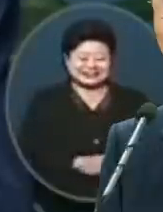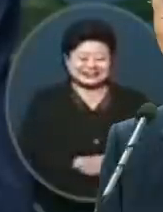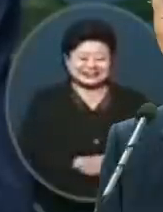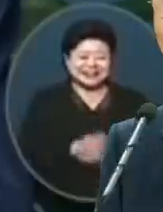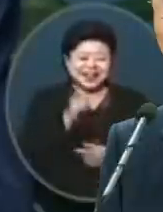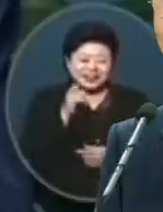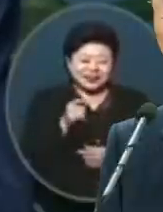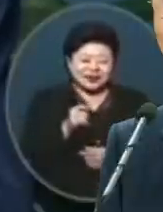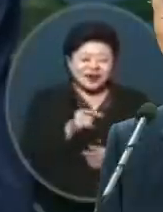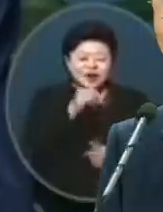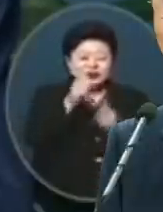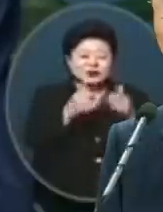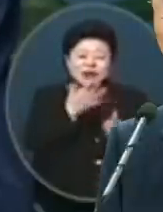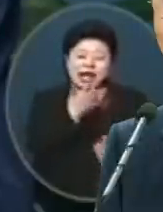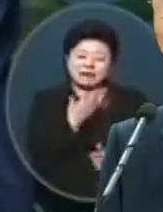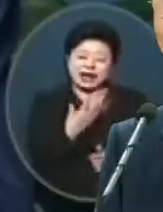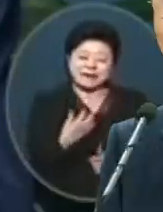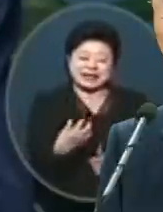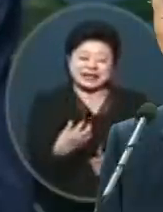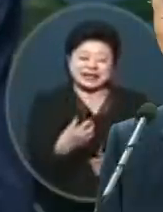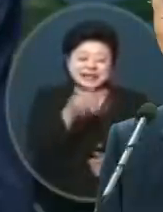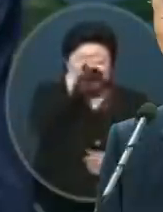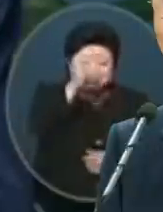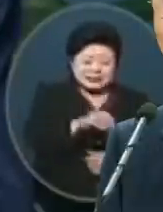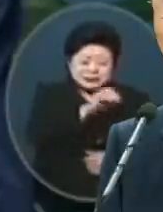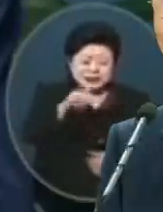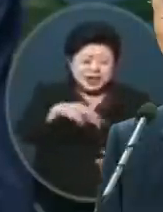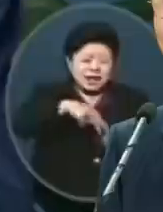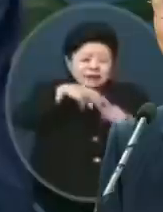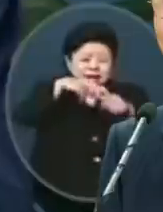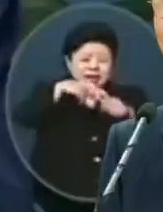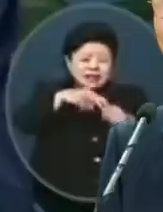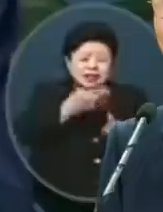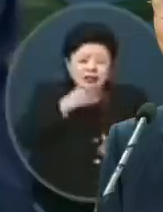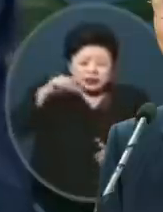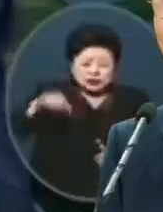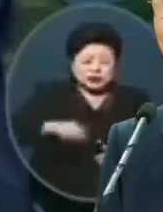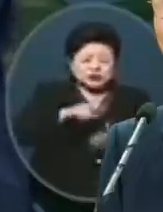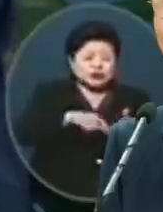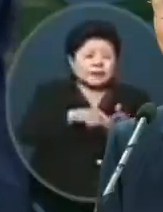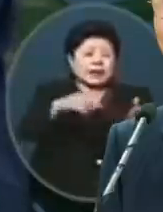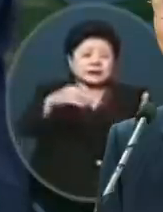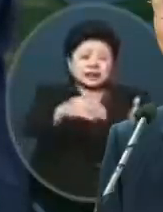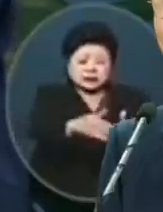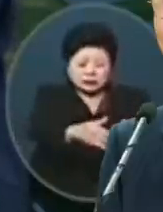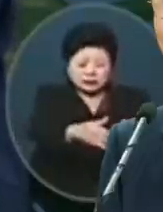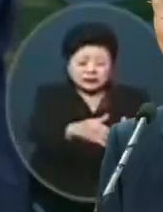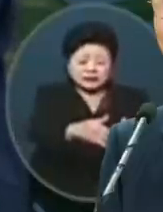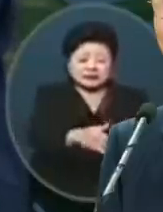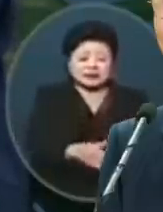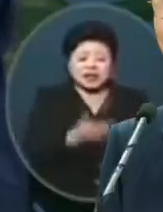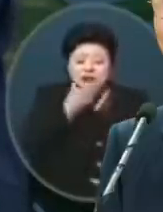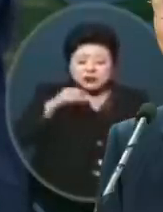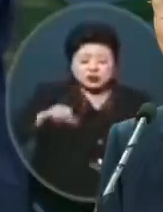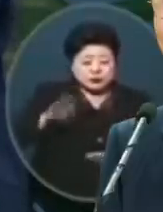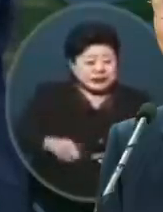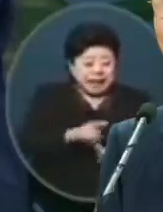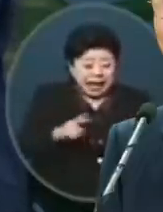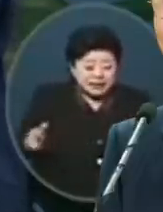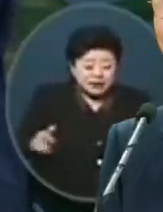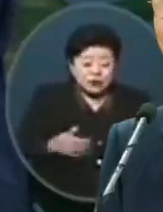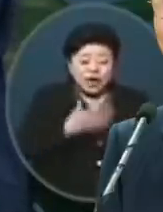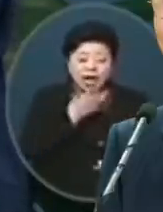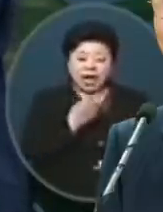너희 조상 아브라함이 십자가에 매달려서 저주를 다 청산했다. 넌 저주 아래 있지 않고